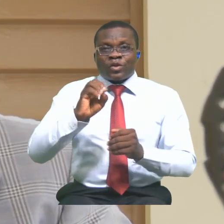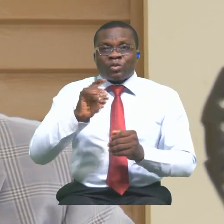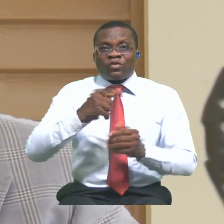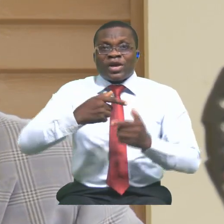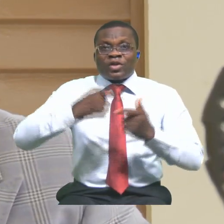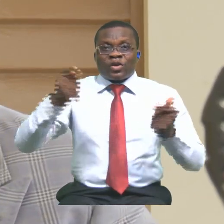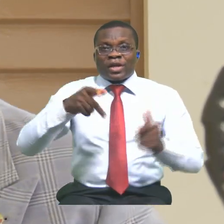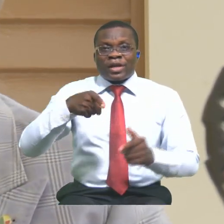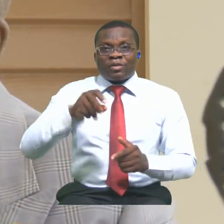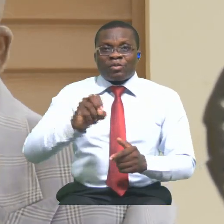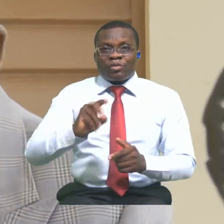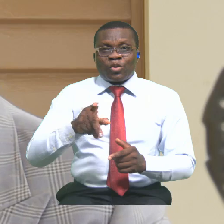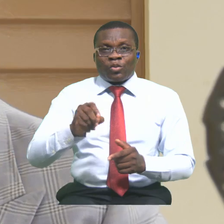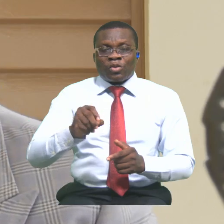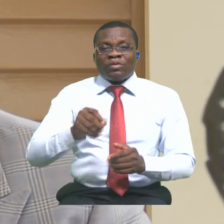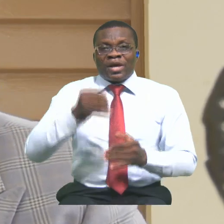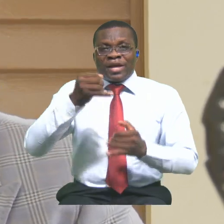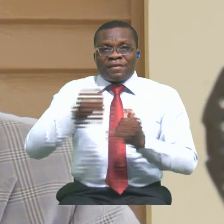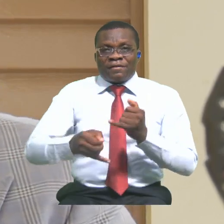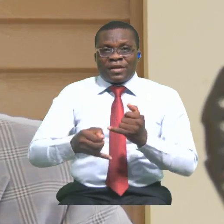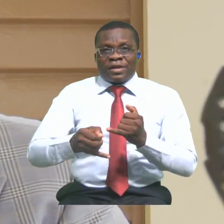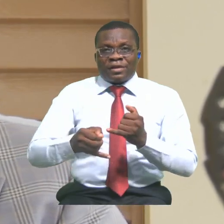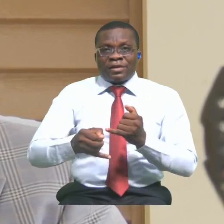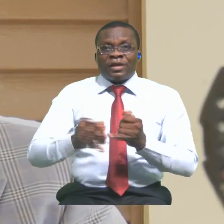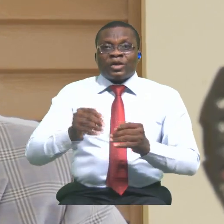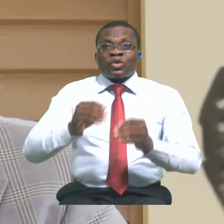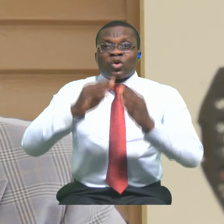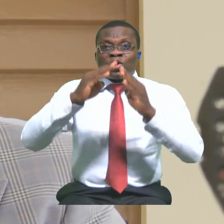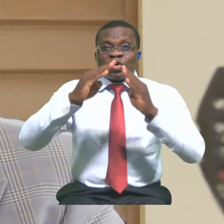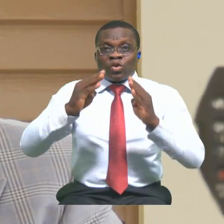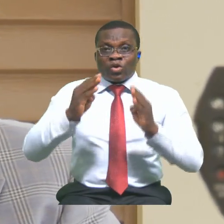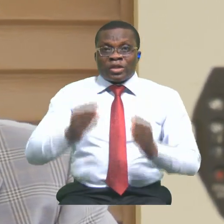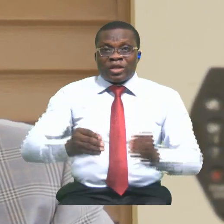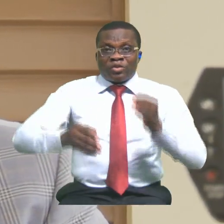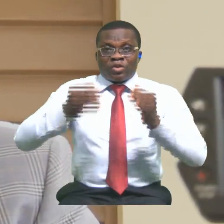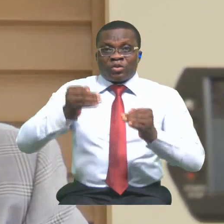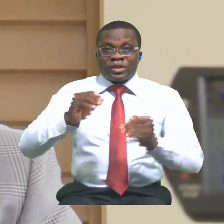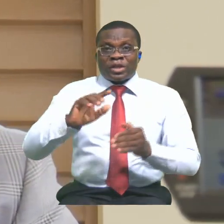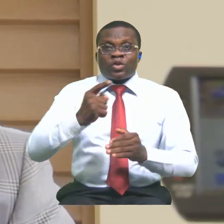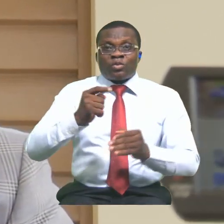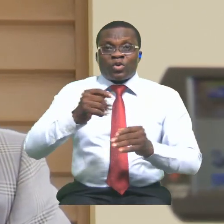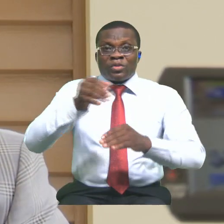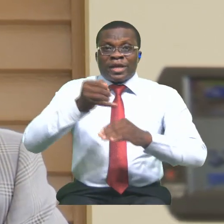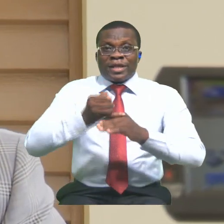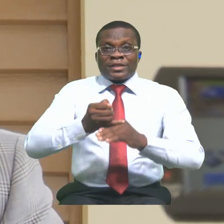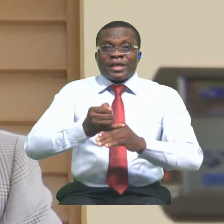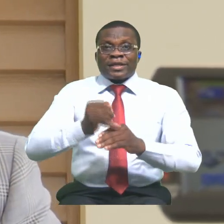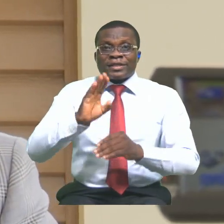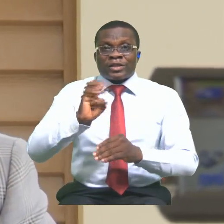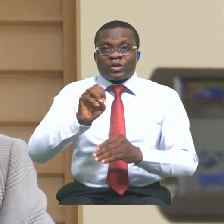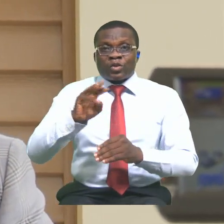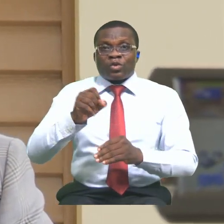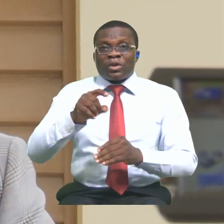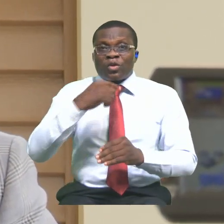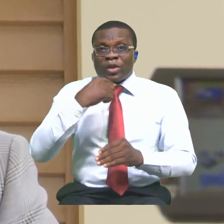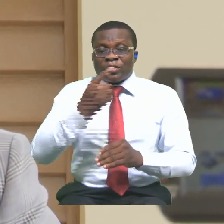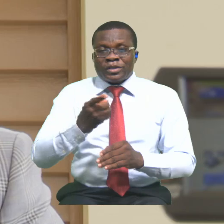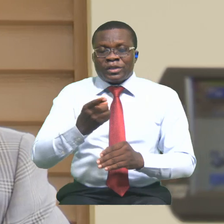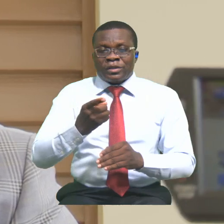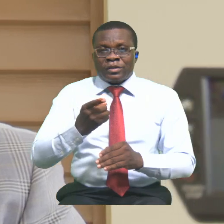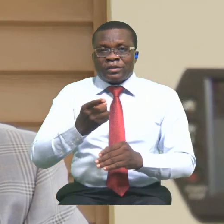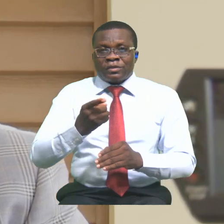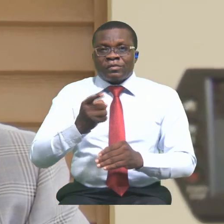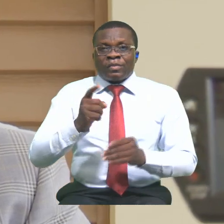Popo. En effet, le tribunal de première instance de Comé, il importe de le souligner,